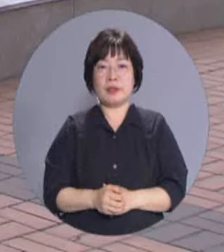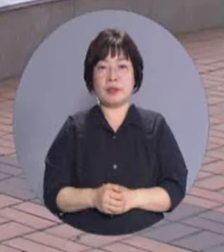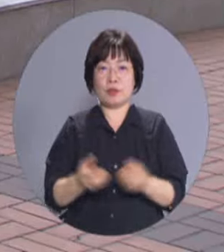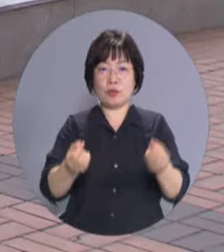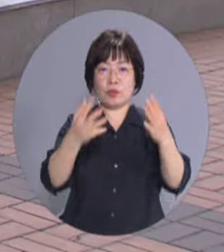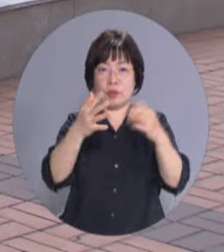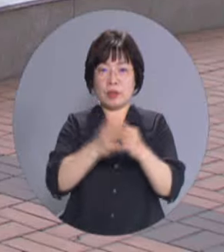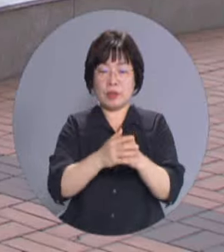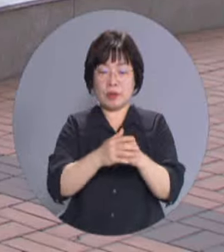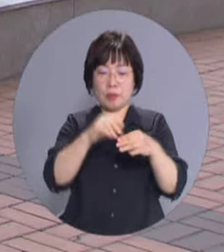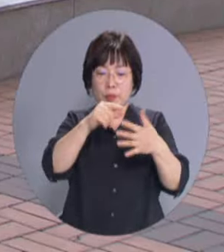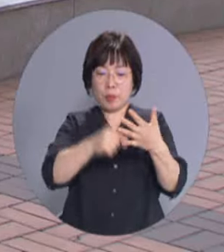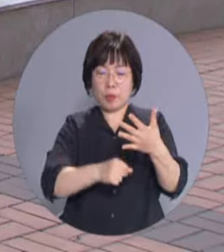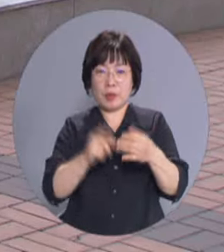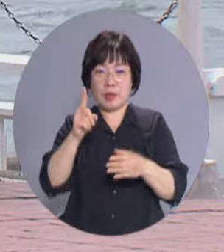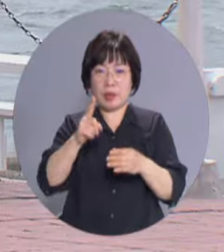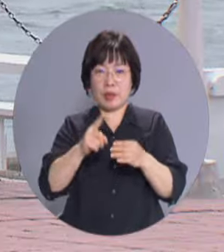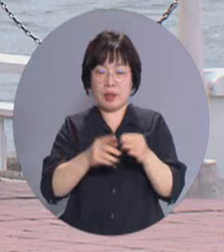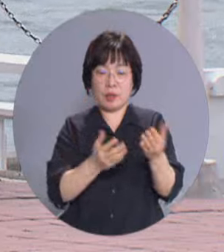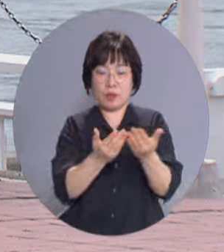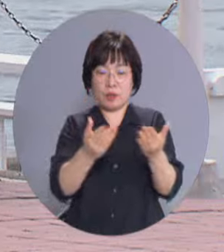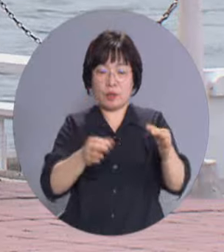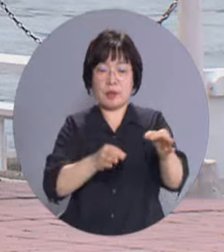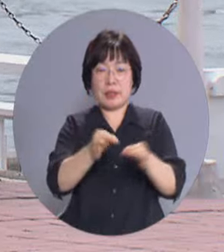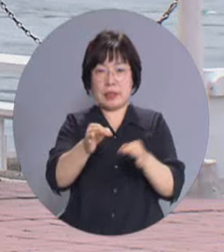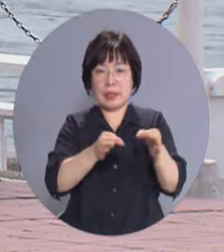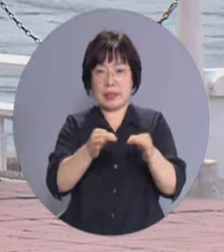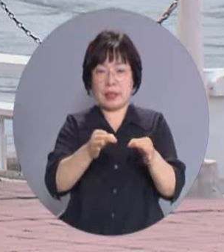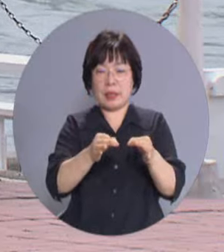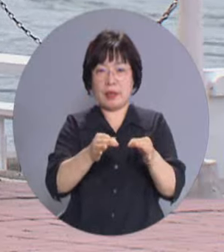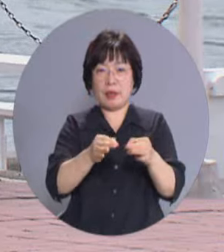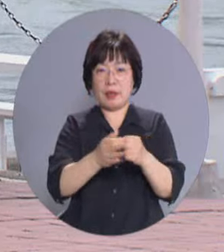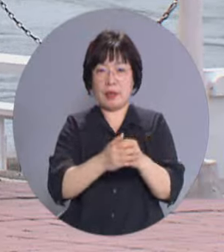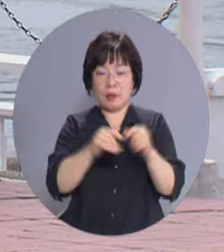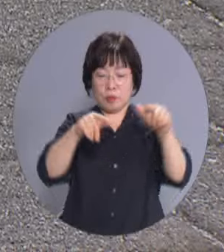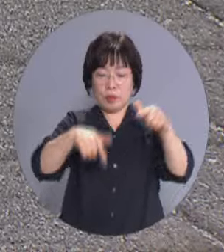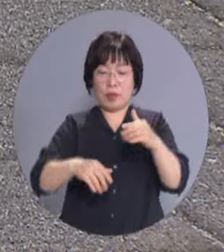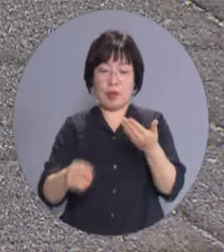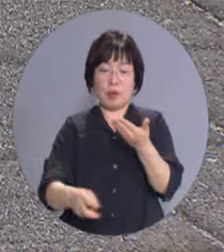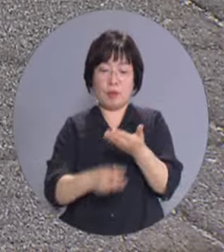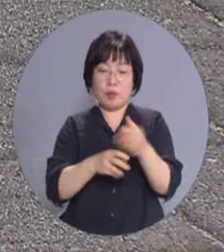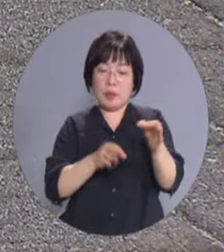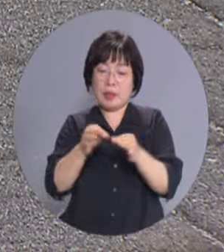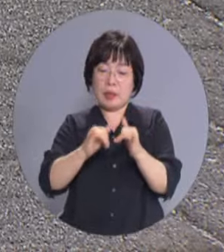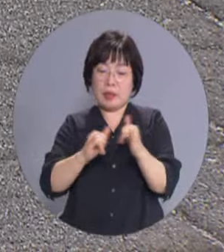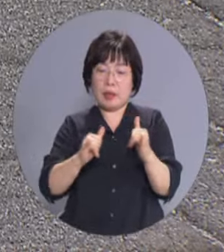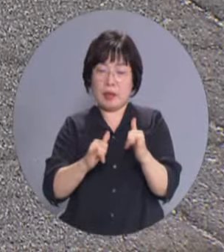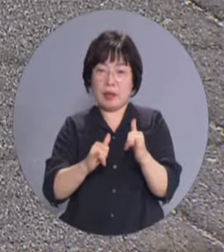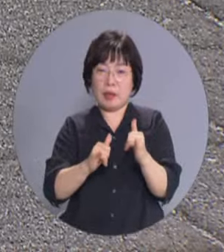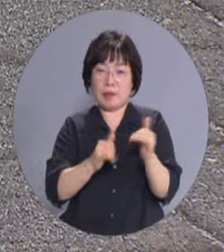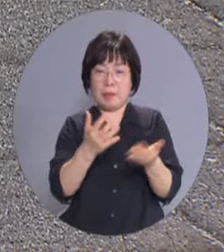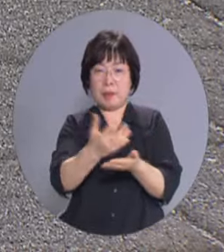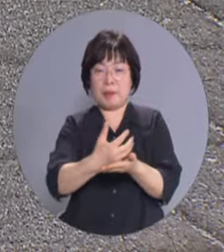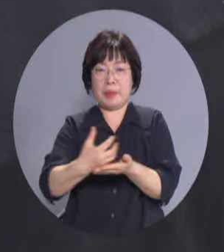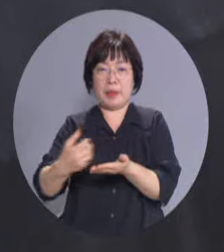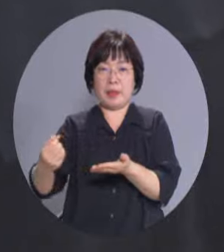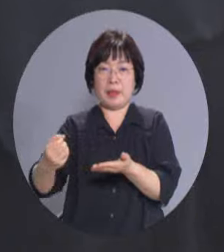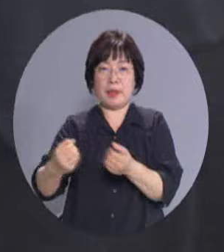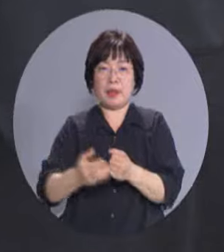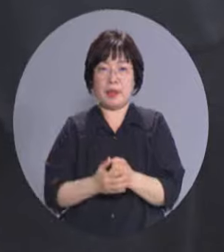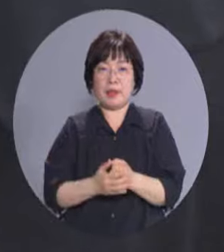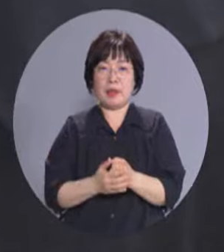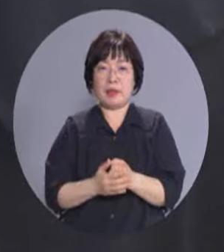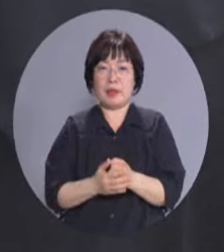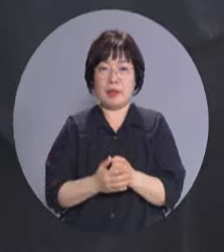축제 정식 프로그램의 하나인 벼룩시장 형식의 플리마켓은 이같은 불법 노점상에게 자리를 뺏겼습니다